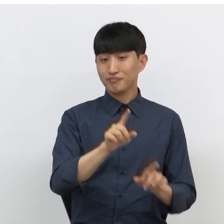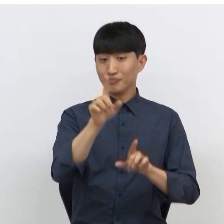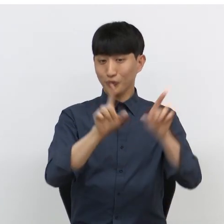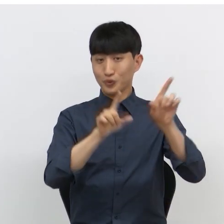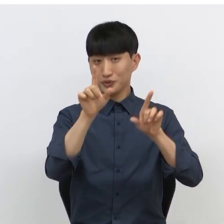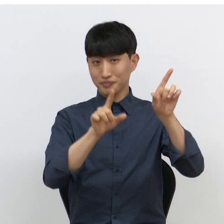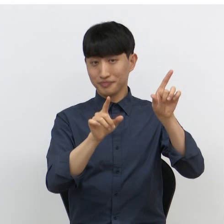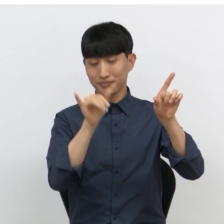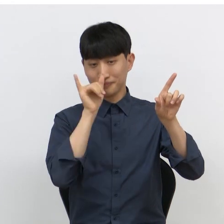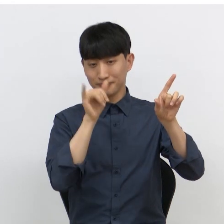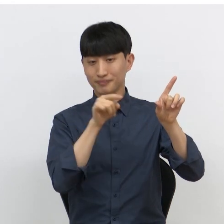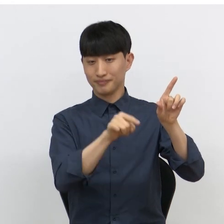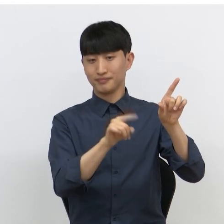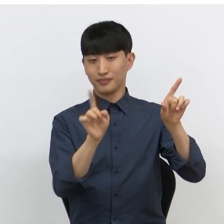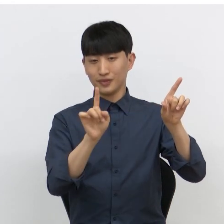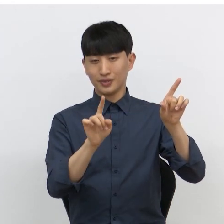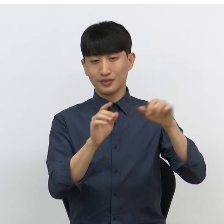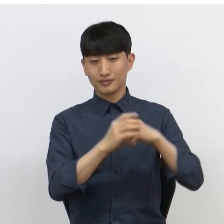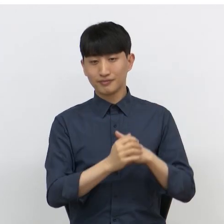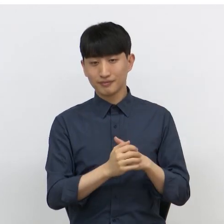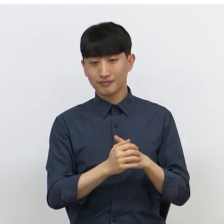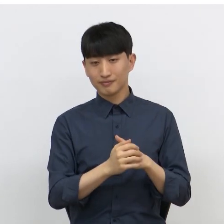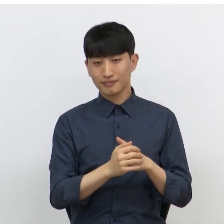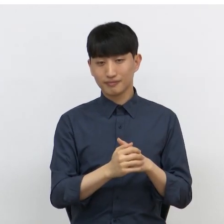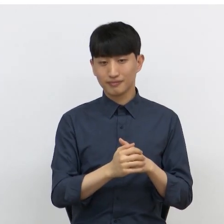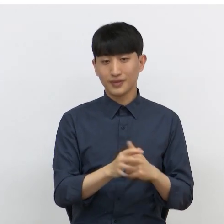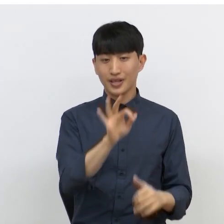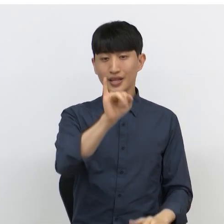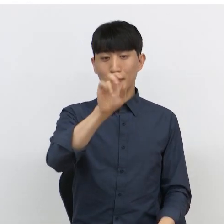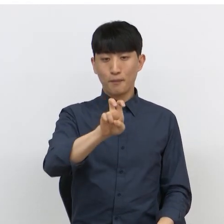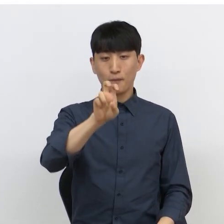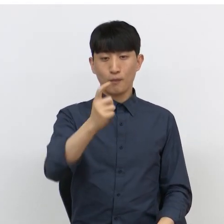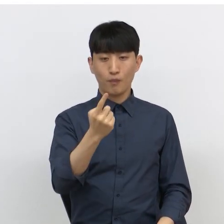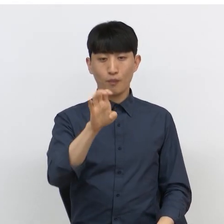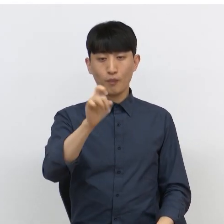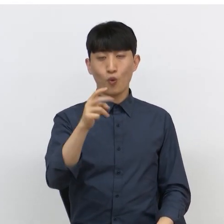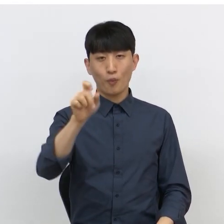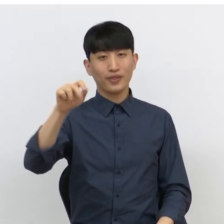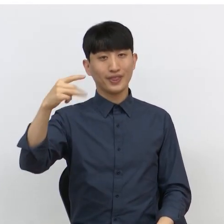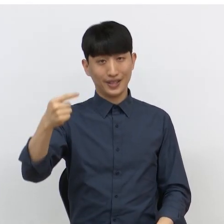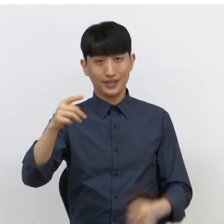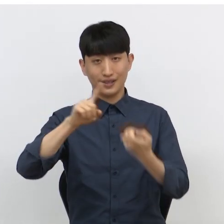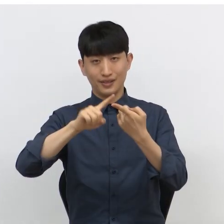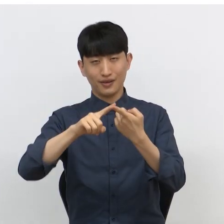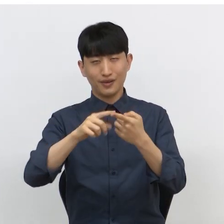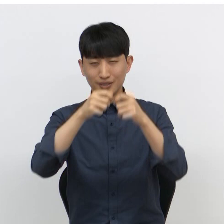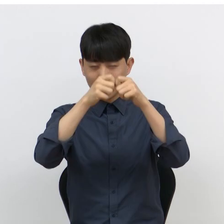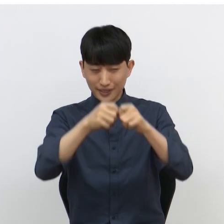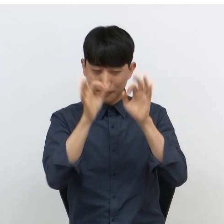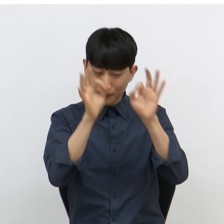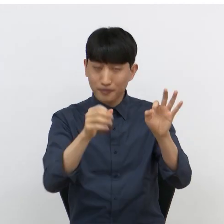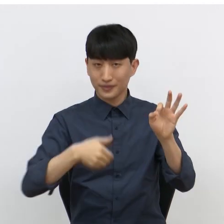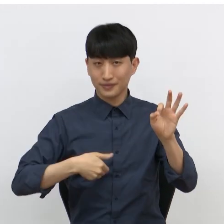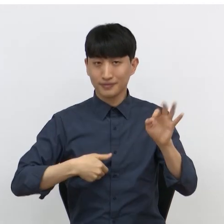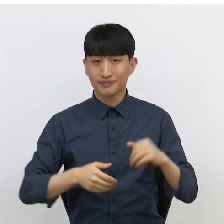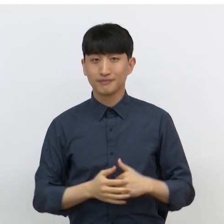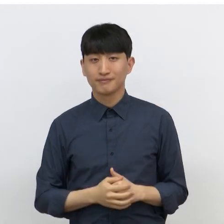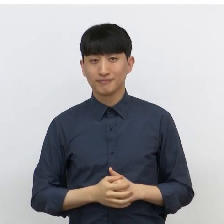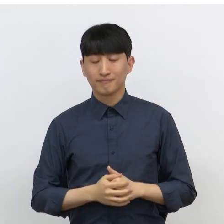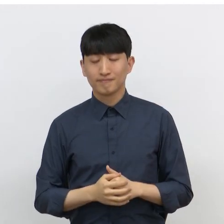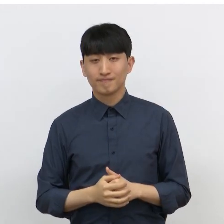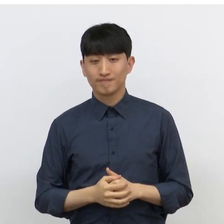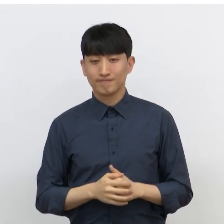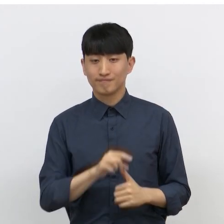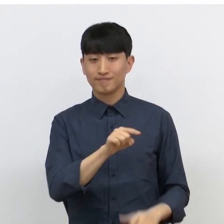있는데 여기서는 이제 중요한 게 2포먼트를 우리가 되게 유의 있게 봐야 되는 부분이고요. 그리고 이것은